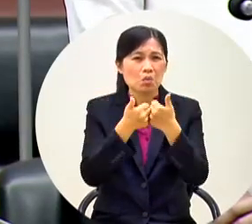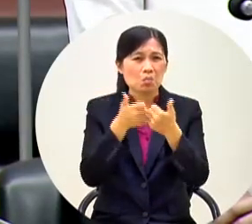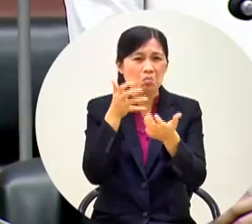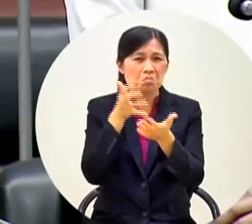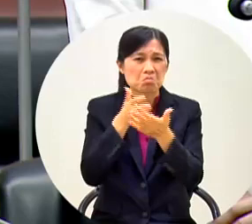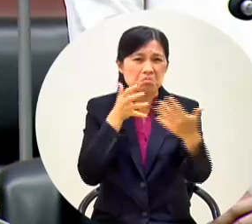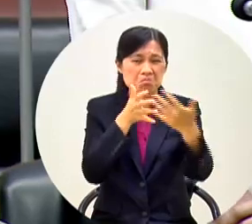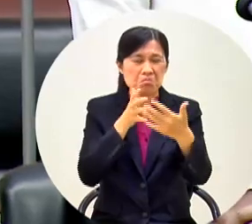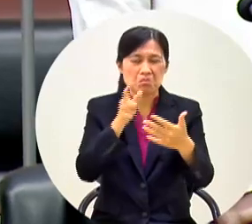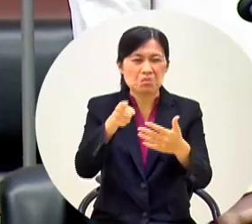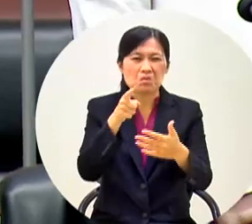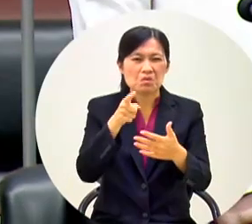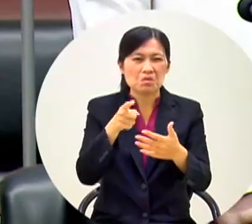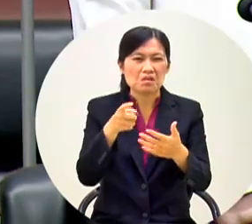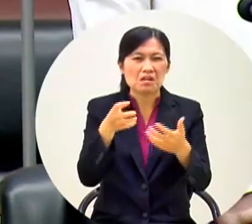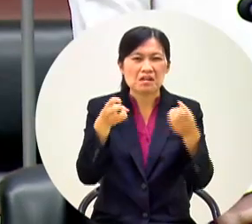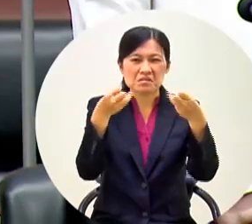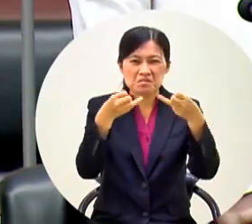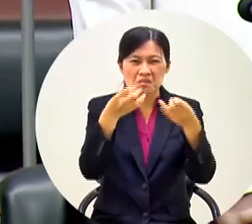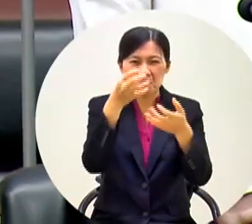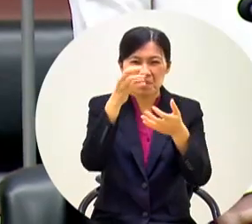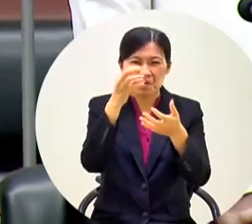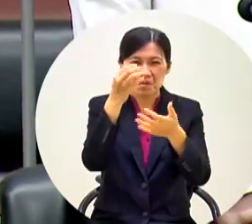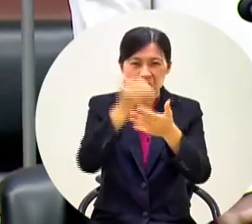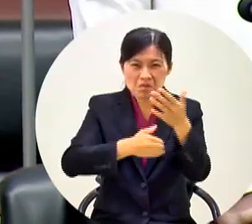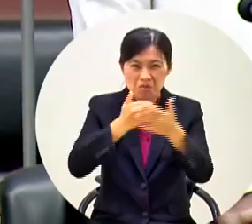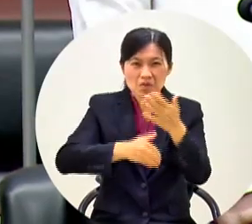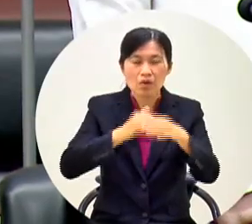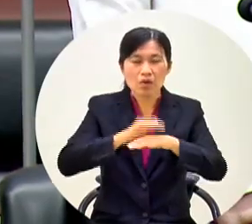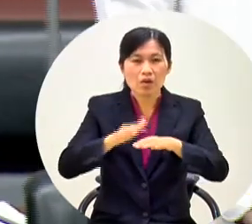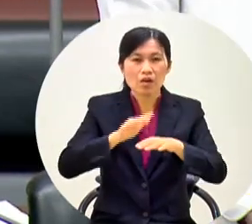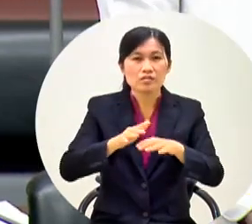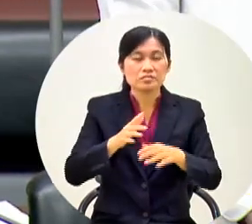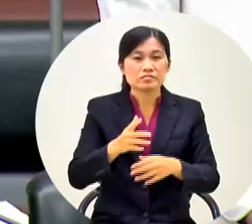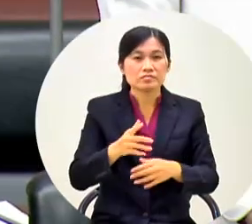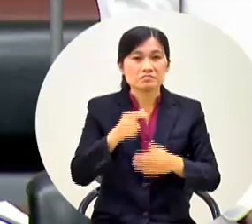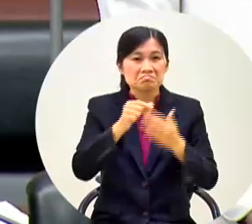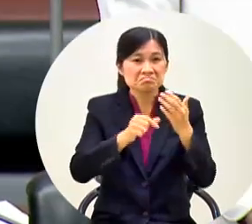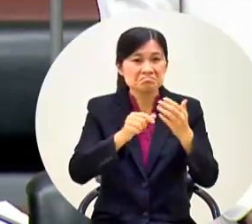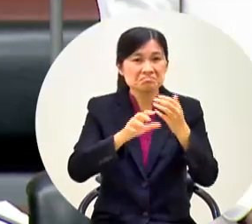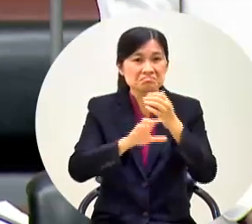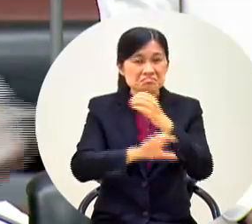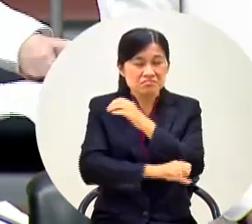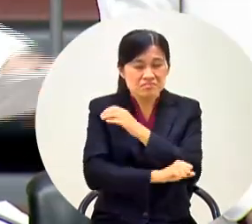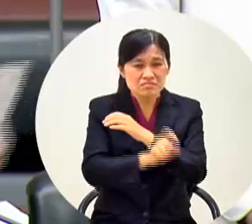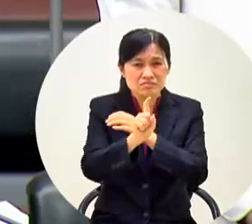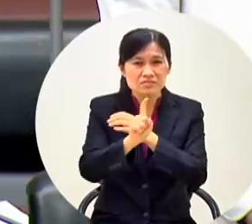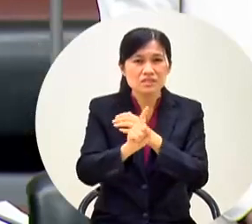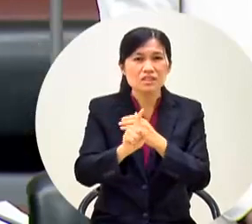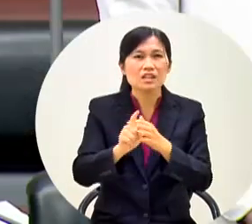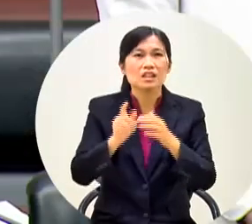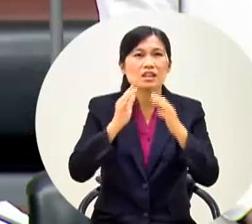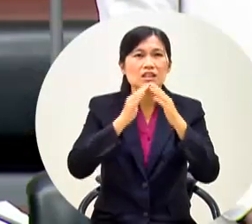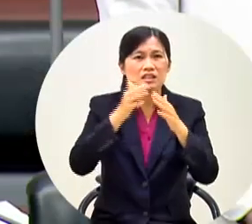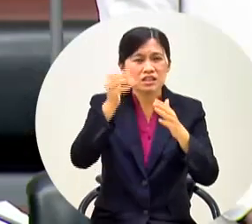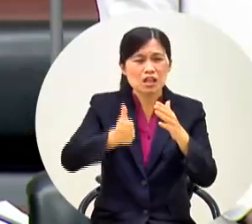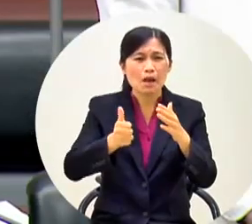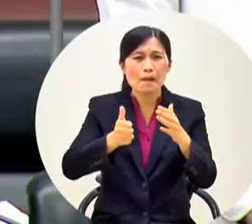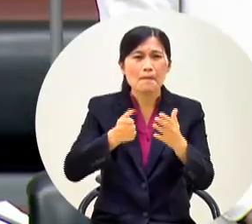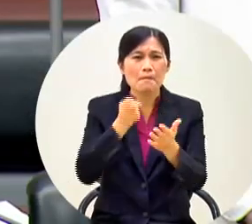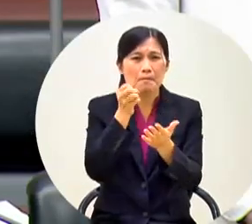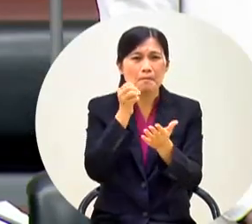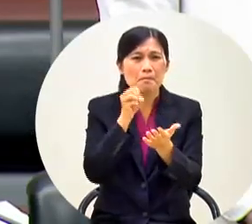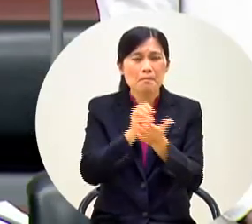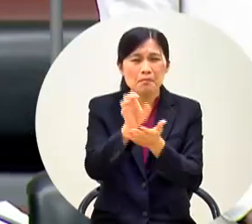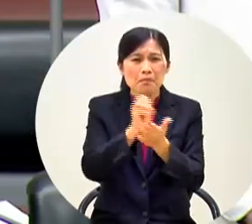弄了一个原则，把市长施政报告改成抽签质询，在场很多议员都没有办法问到。